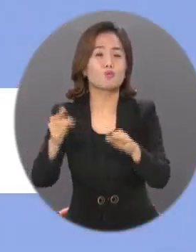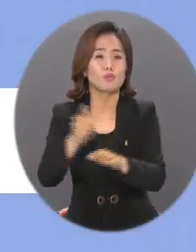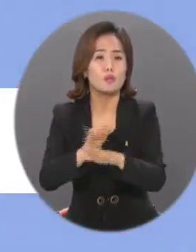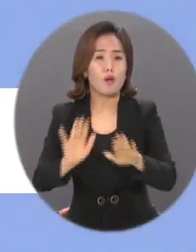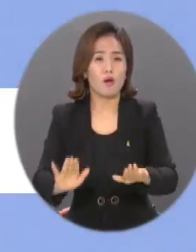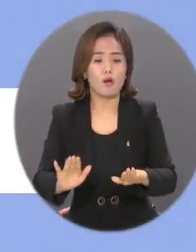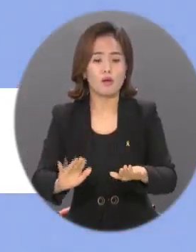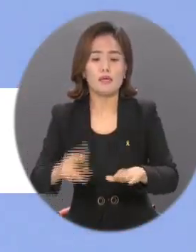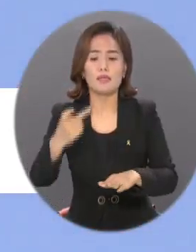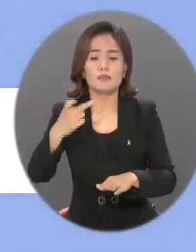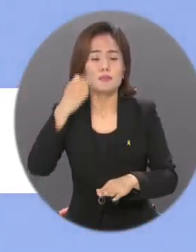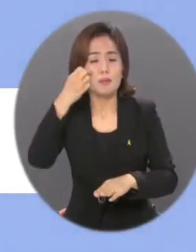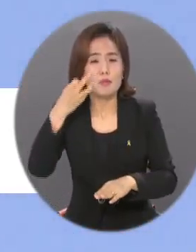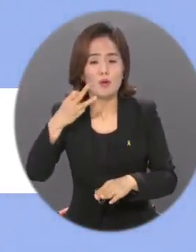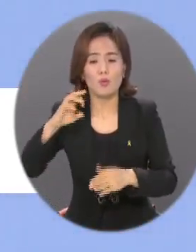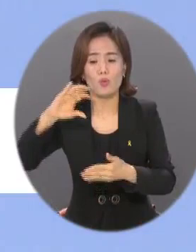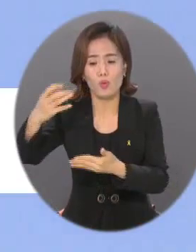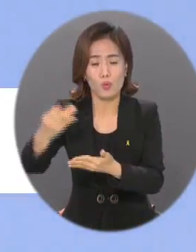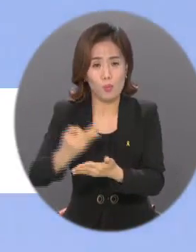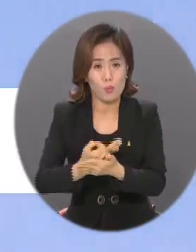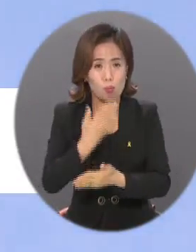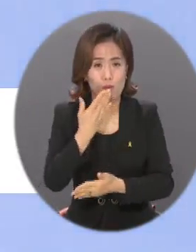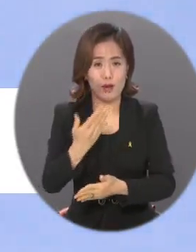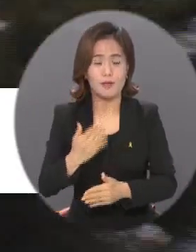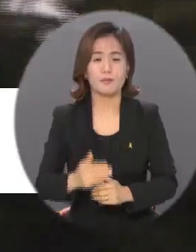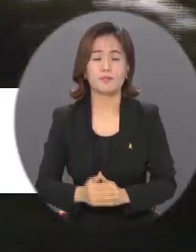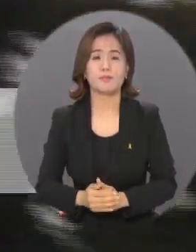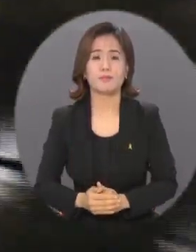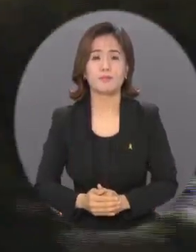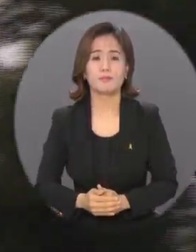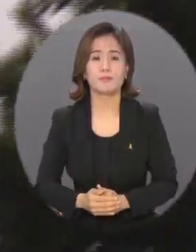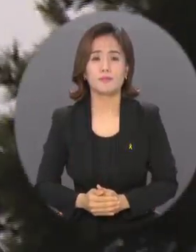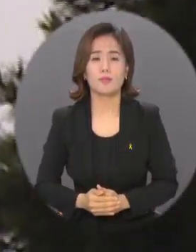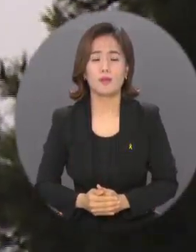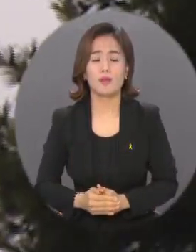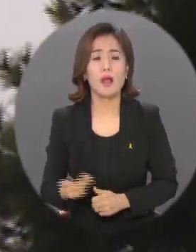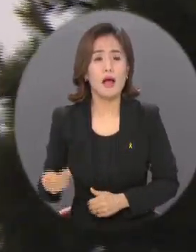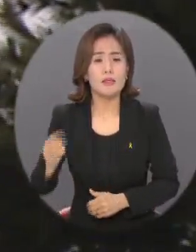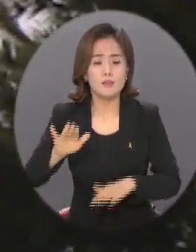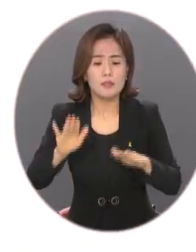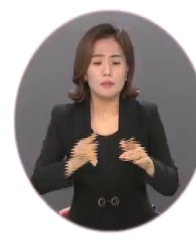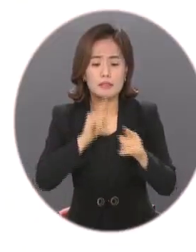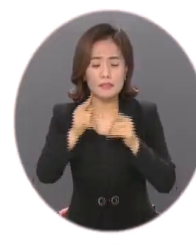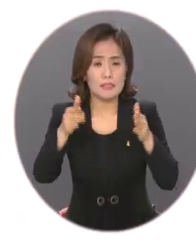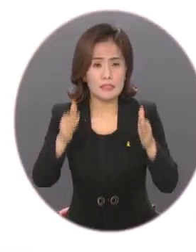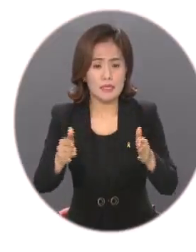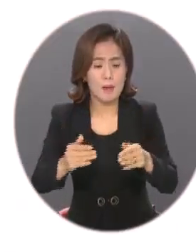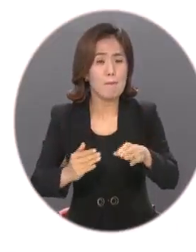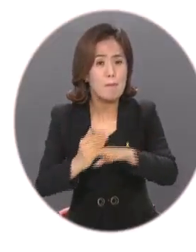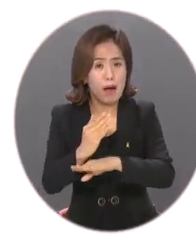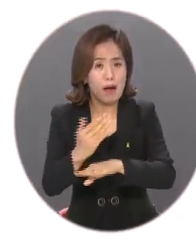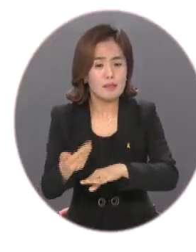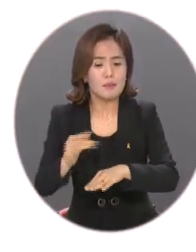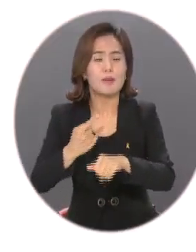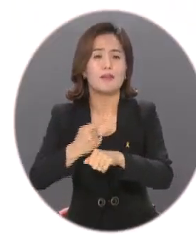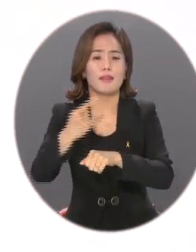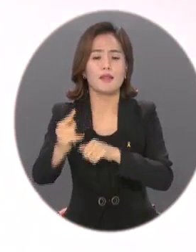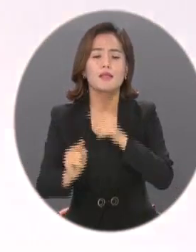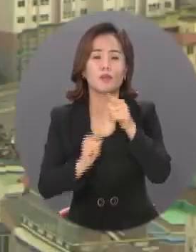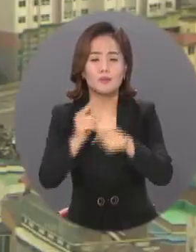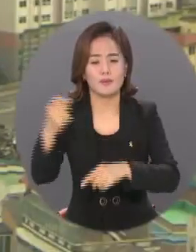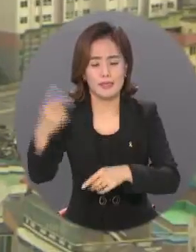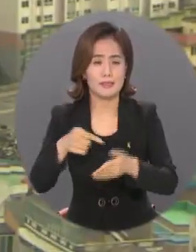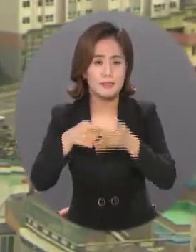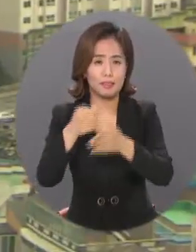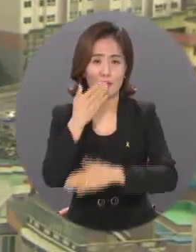지난해까지 13개월분의 보상금을 일시에 받습니다. 다만 이번 신청 기한을 놓쳤다면 내년 접수